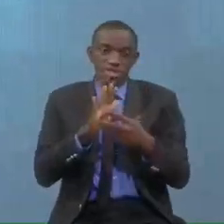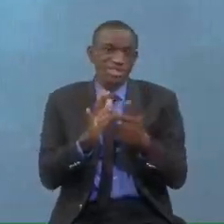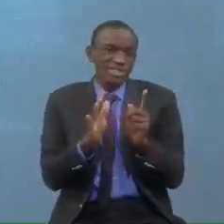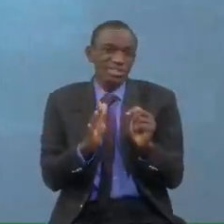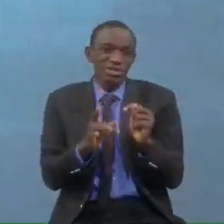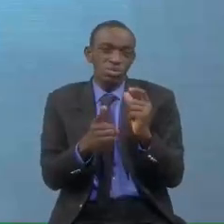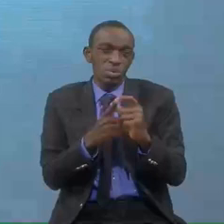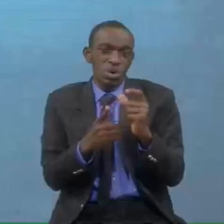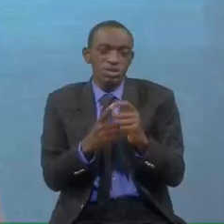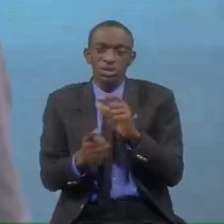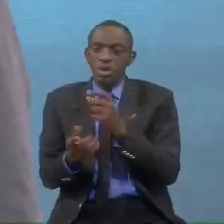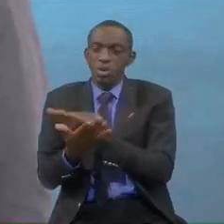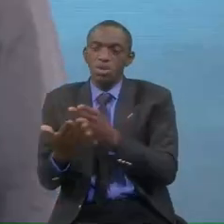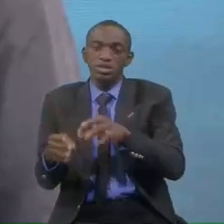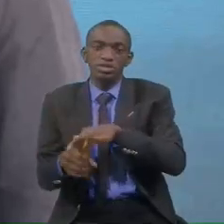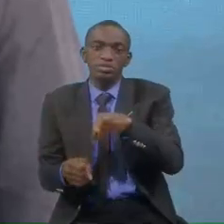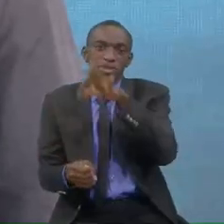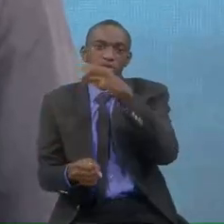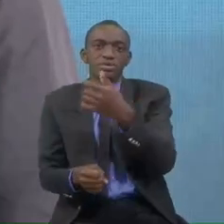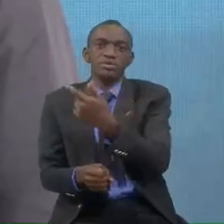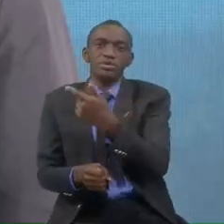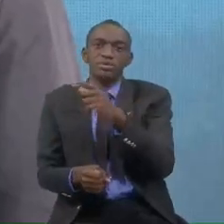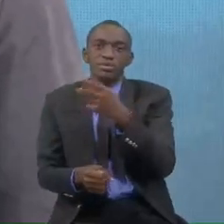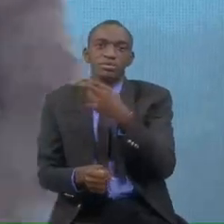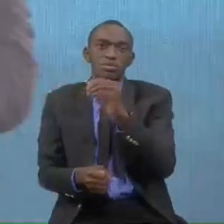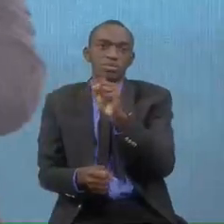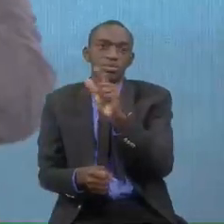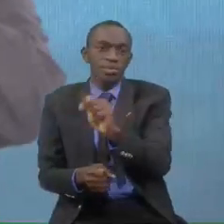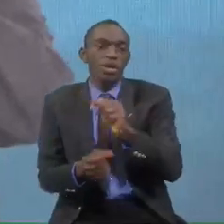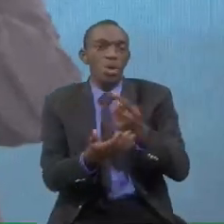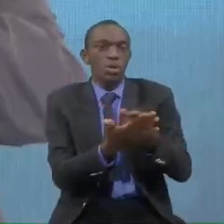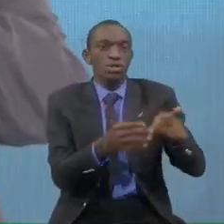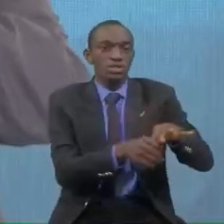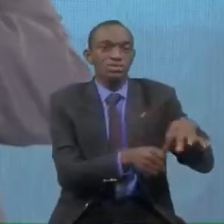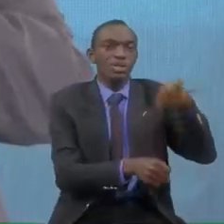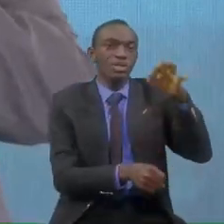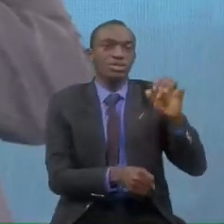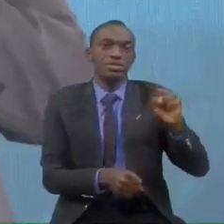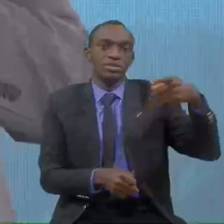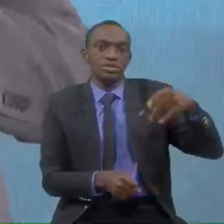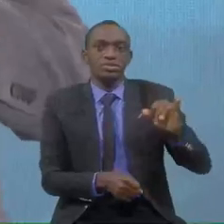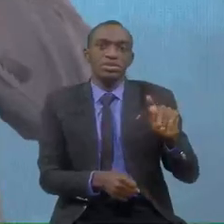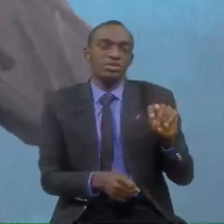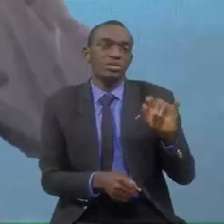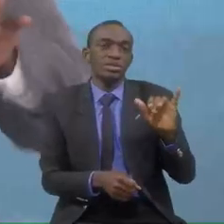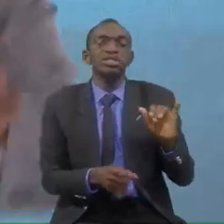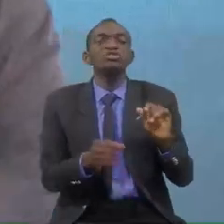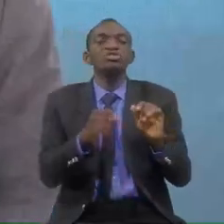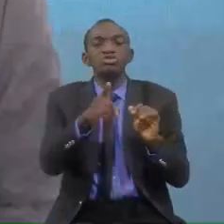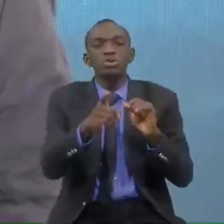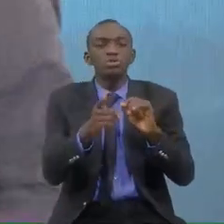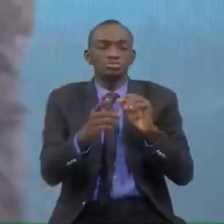noms veulent dire la même chose. Vous demandez, vous recevez, vous possédez, vous